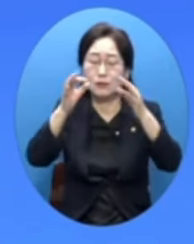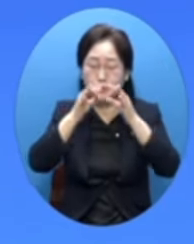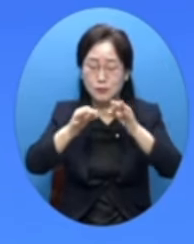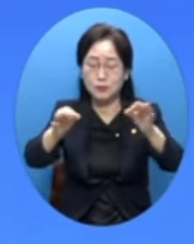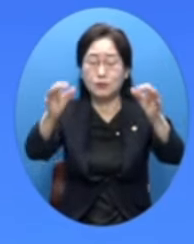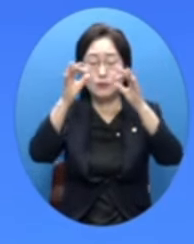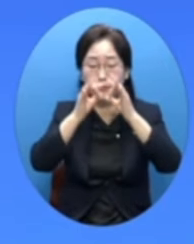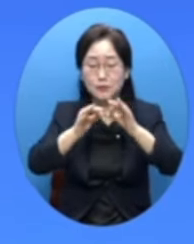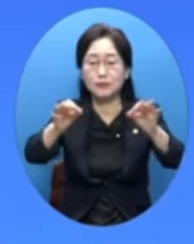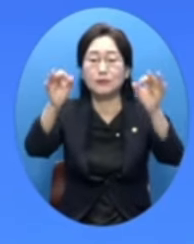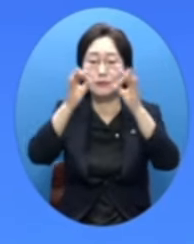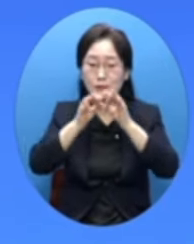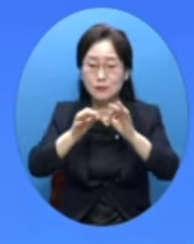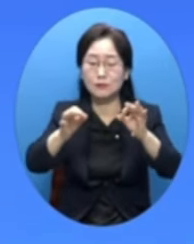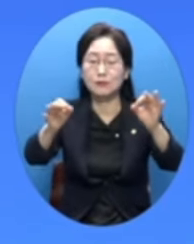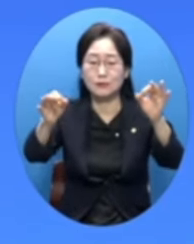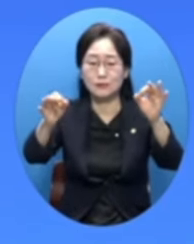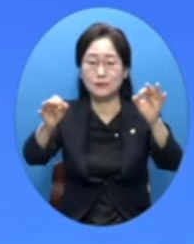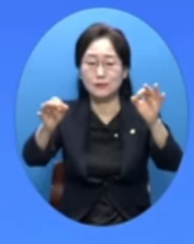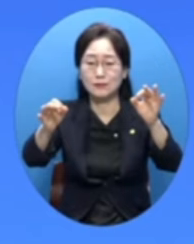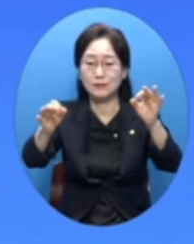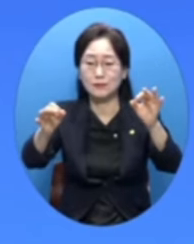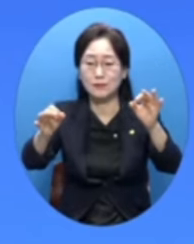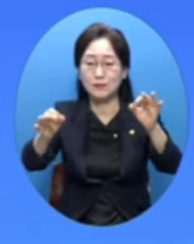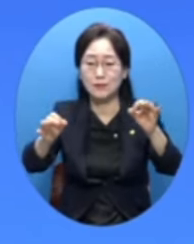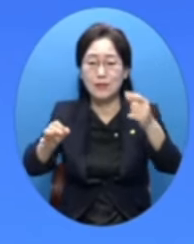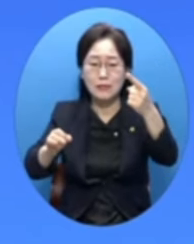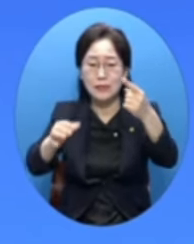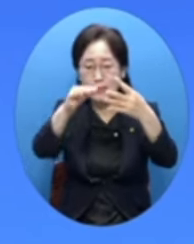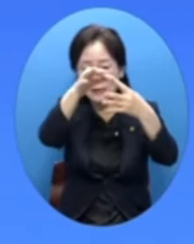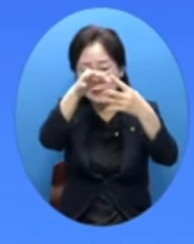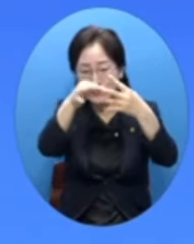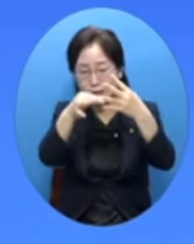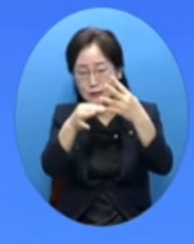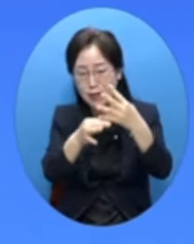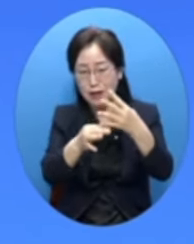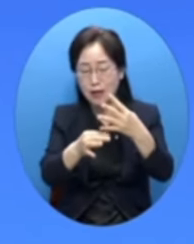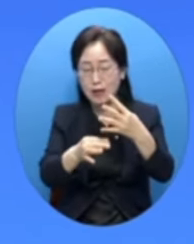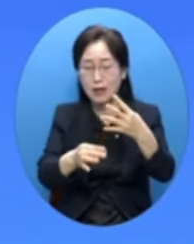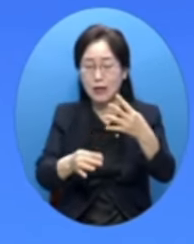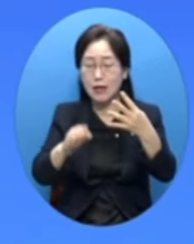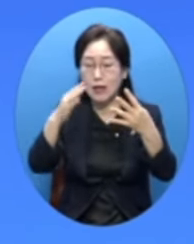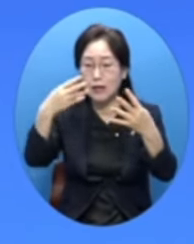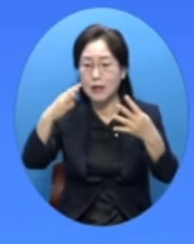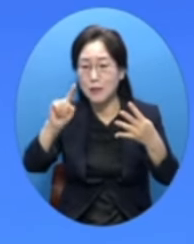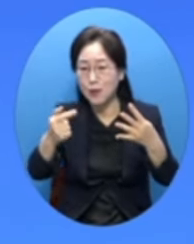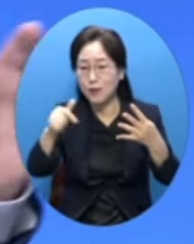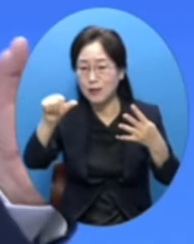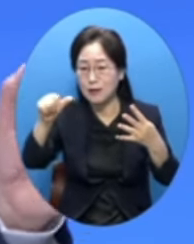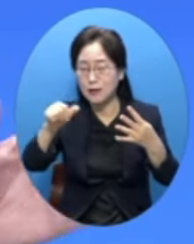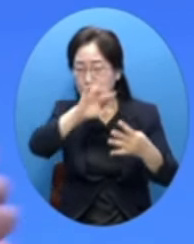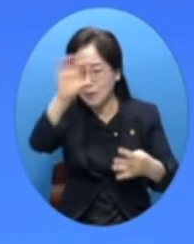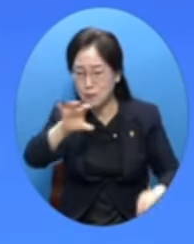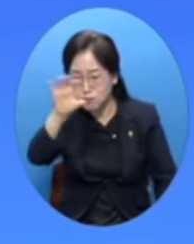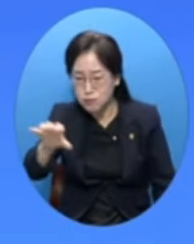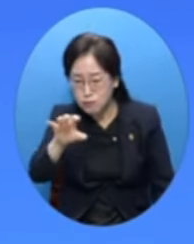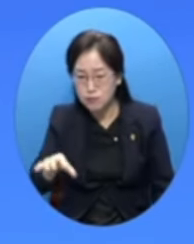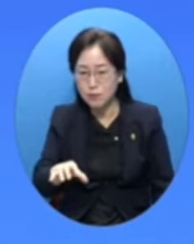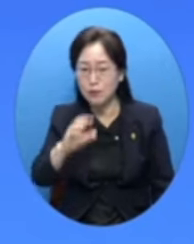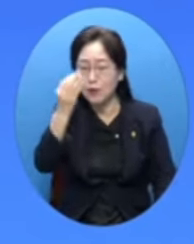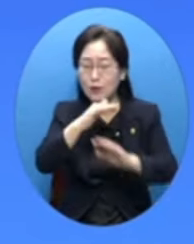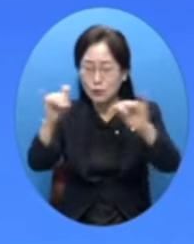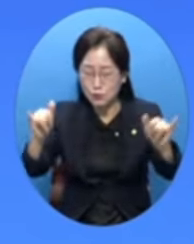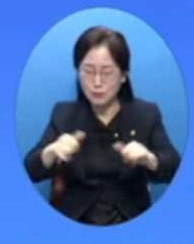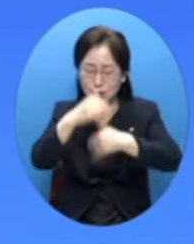부르고 부르고 또 부르고 1절부터 4절까지 한 네 번 다섯 번을 부르는 가운데 모든 성도가들이 다